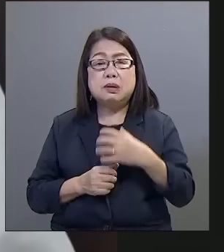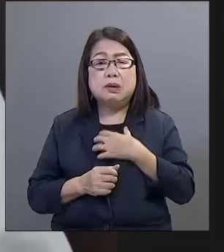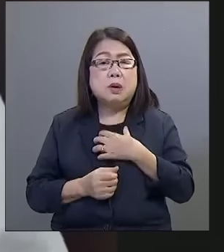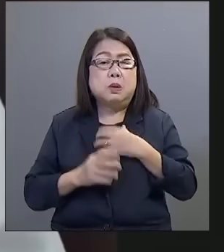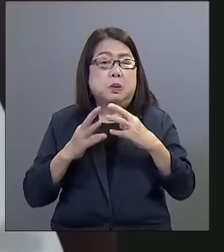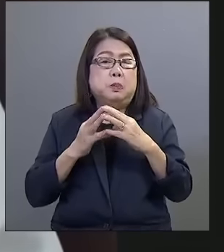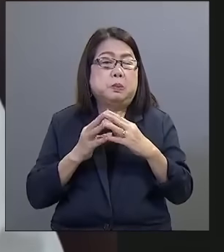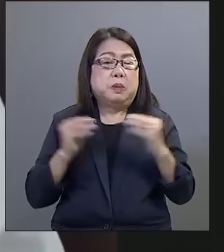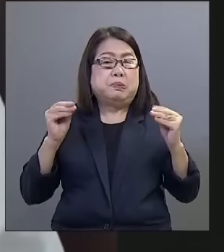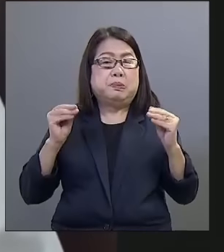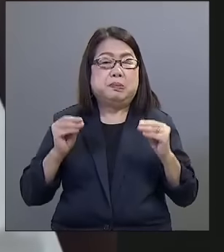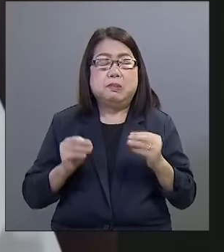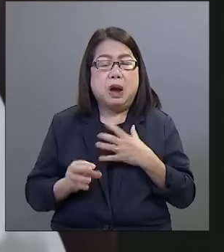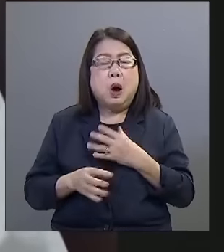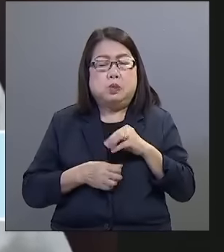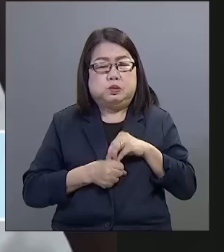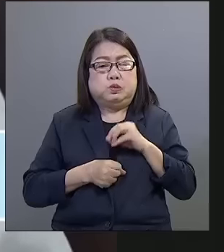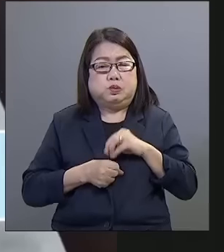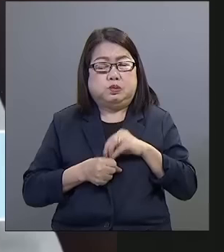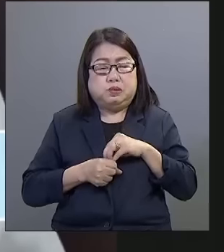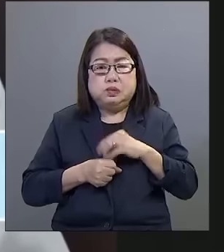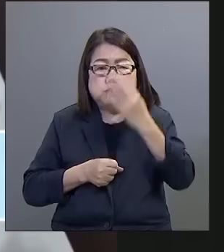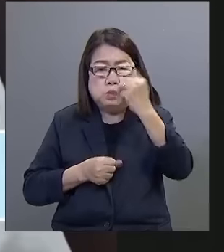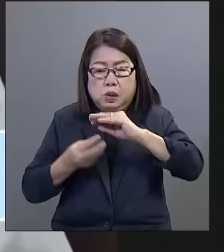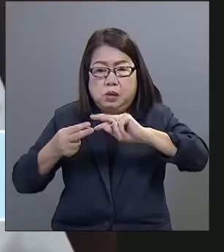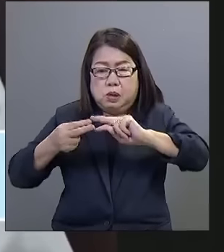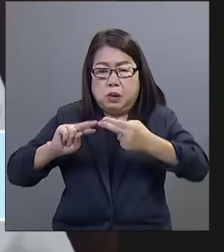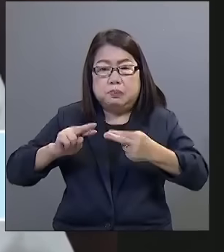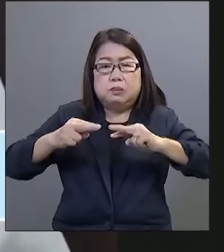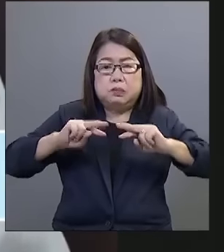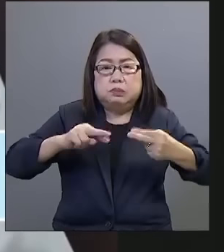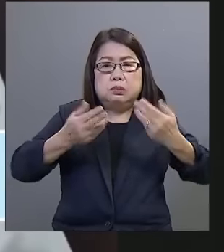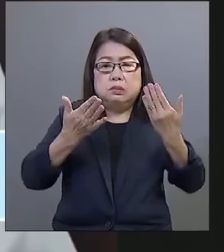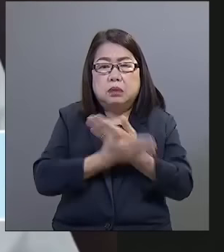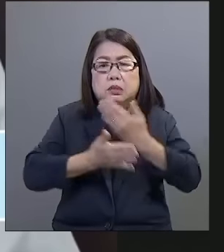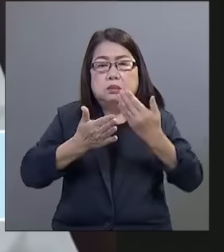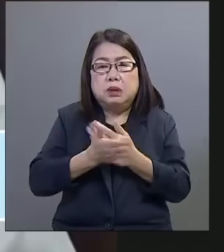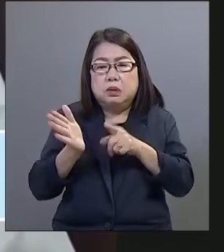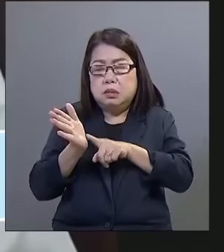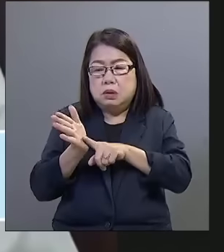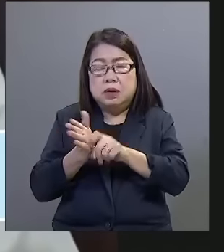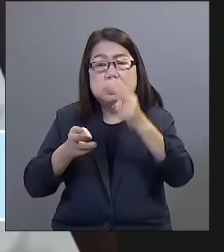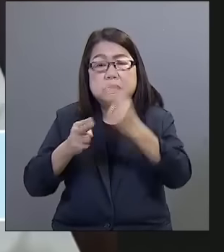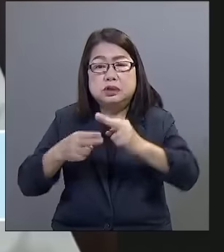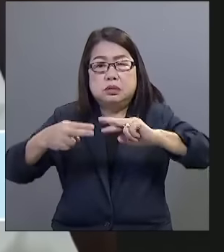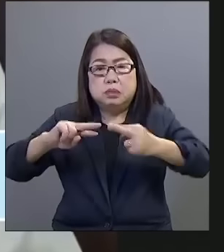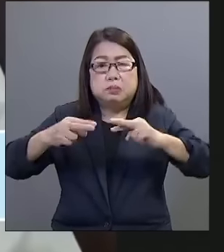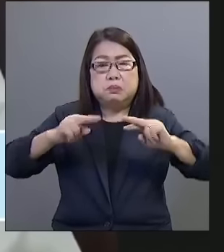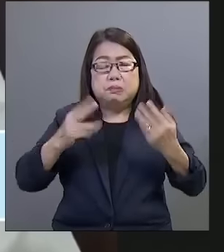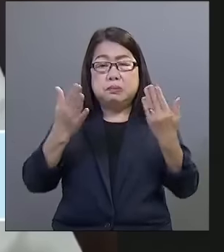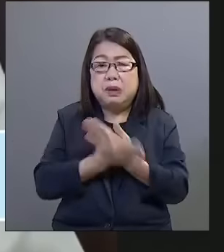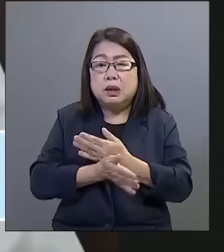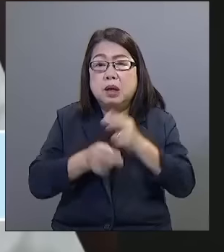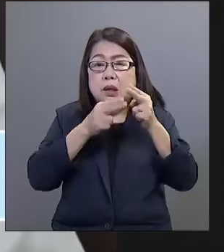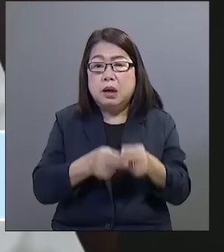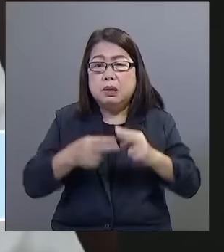นะฮะเพราะนั้นจะพบว่ามีการกลายพันธุ์อย่างรวดเร็วฮะ ครับก็คือมัน อยู่รอบของเขานะฮะ มันพัฒนาตัวมันเองเพื่อที่จะ